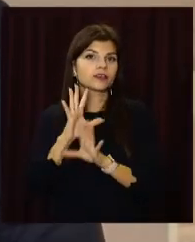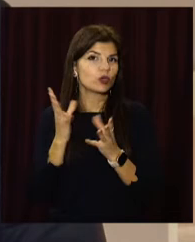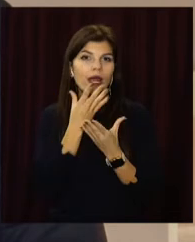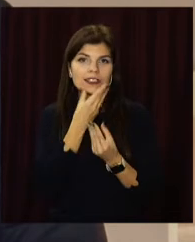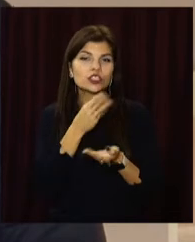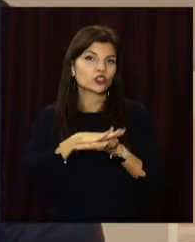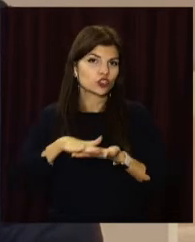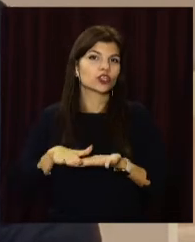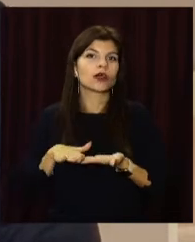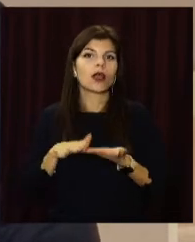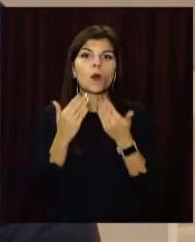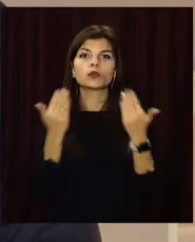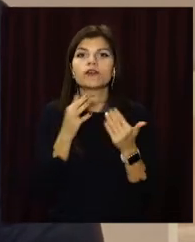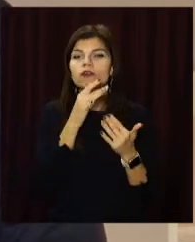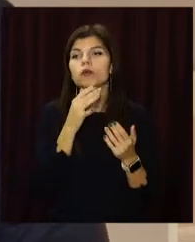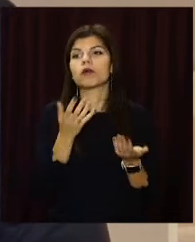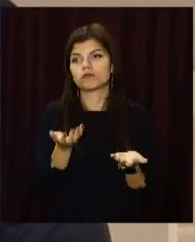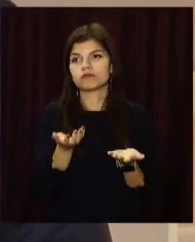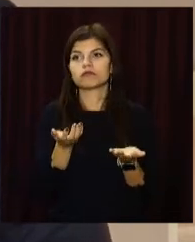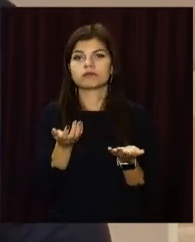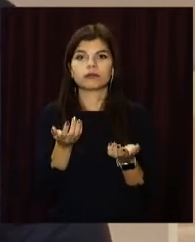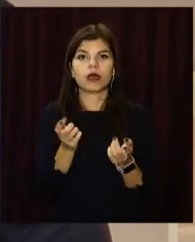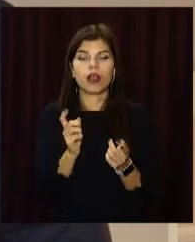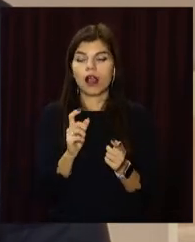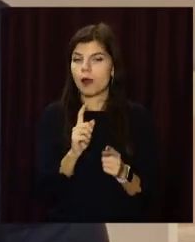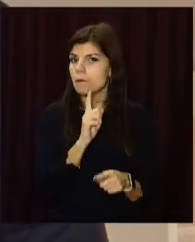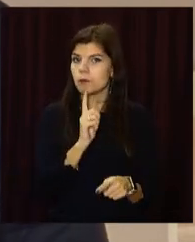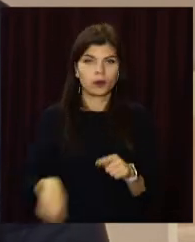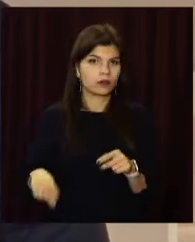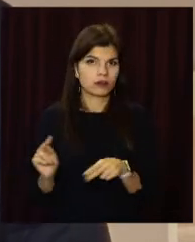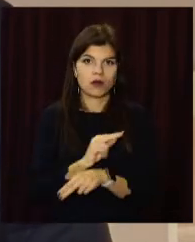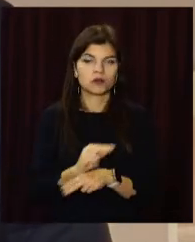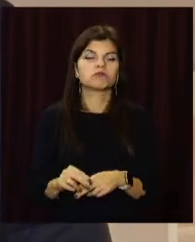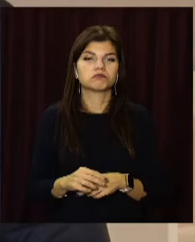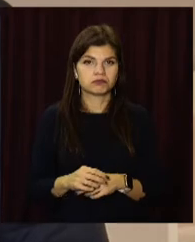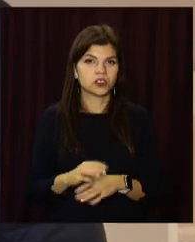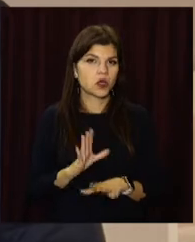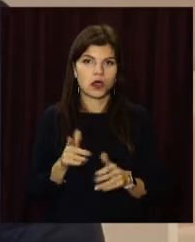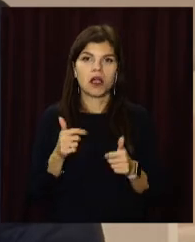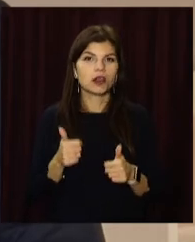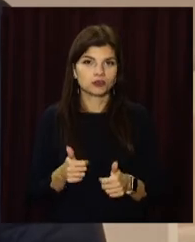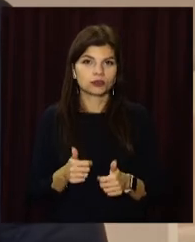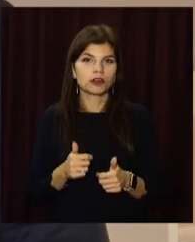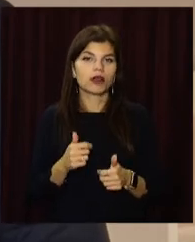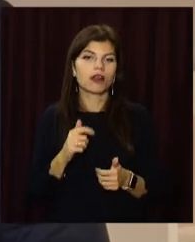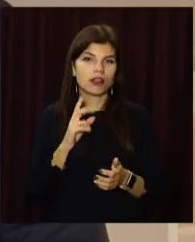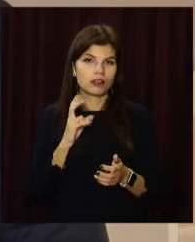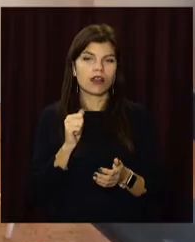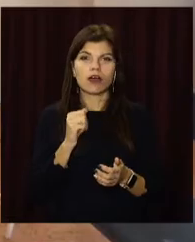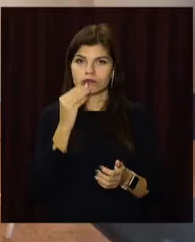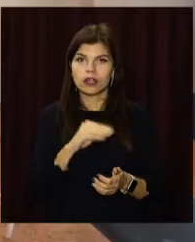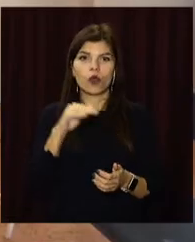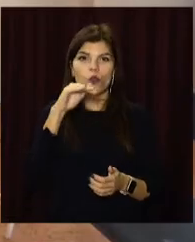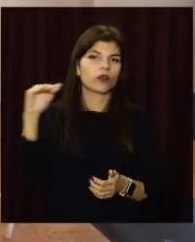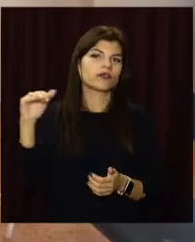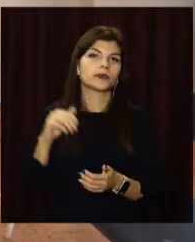красиво, чисто. Последнее время все оперативно сделали ремонт, все очень хорошо, на должном уровне. На